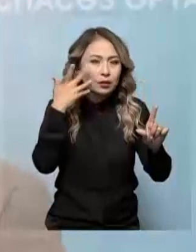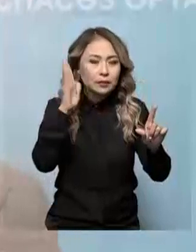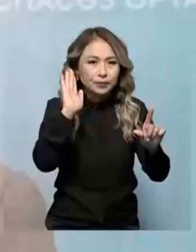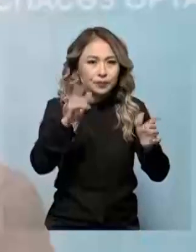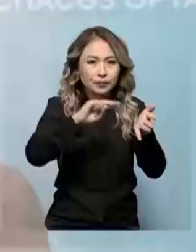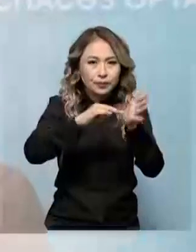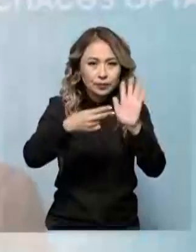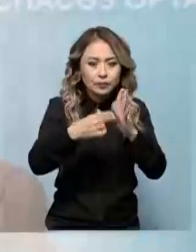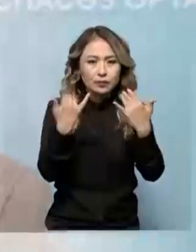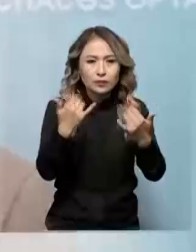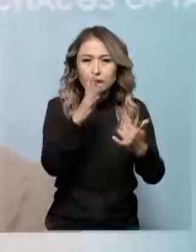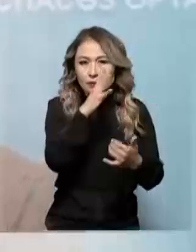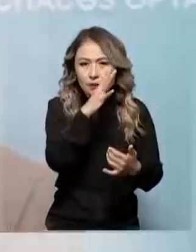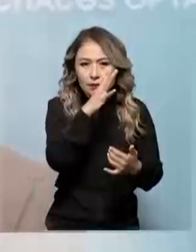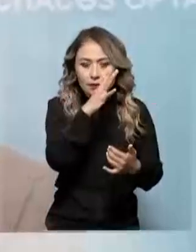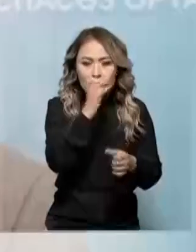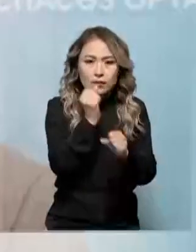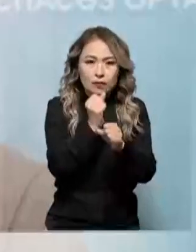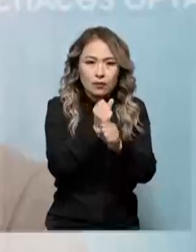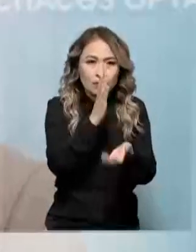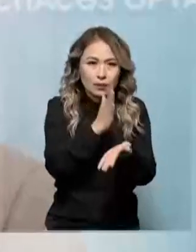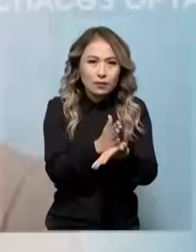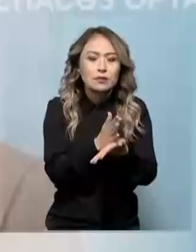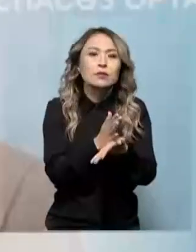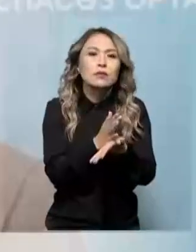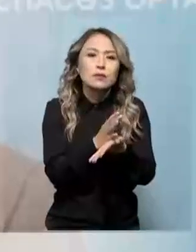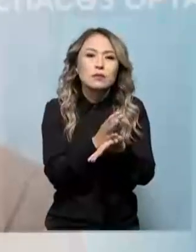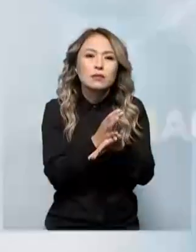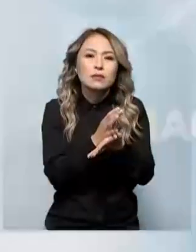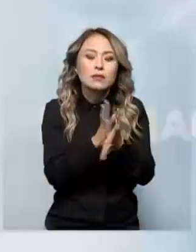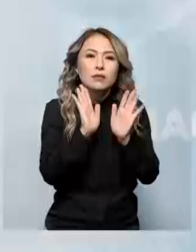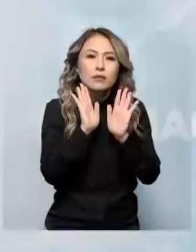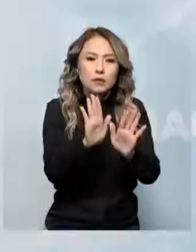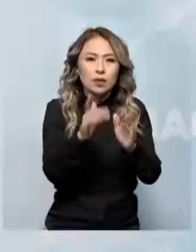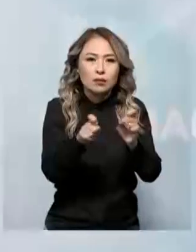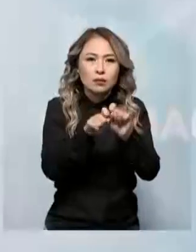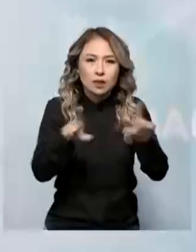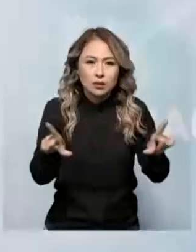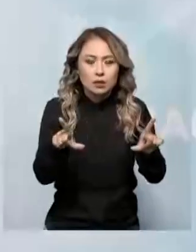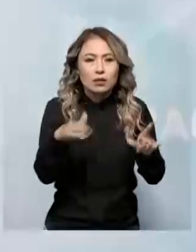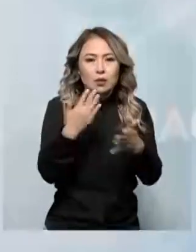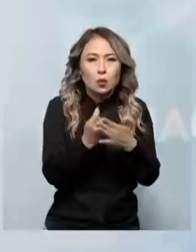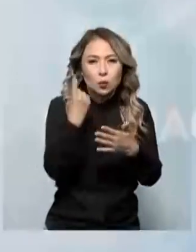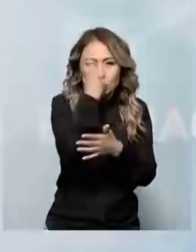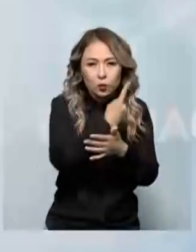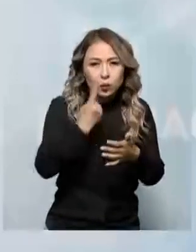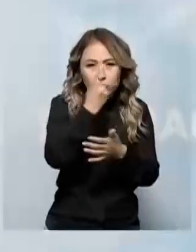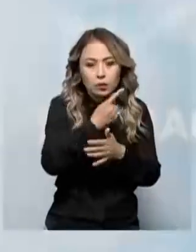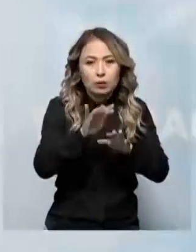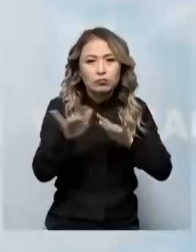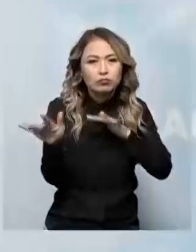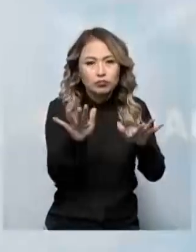мектептің жобасы қазіргі таңда жасалып жатыр. Бірақ ол мектеп бір жылда бітетін шаруа